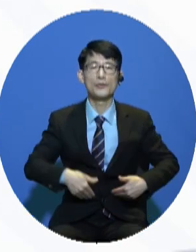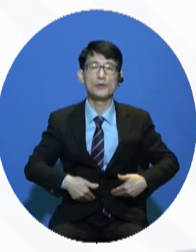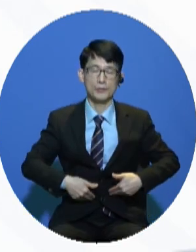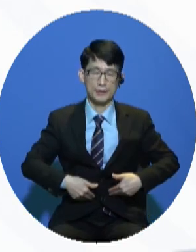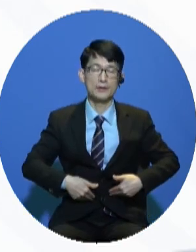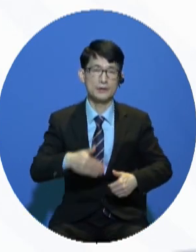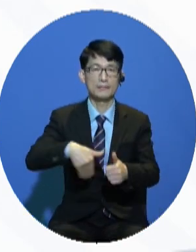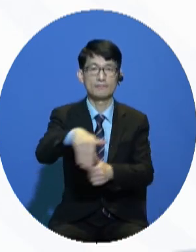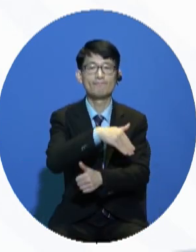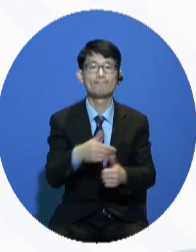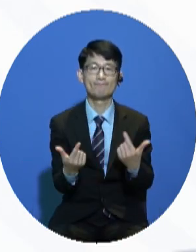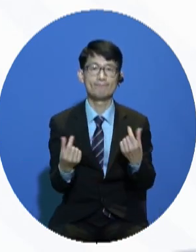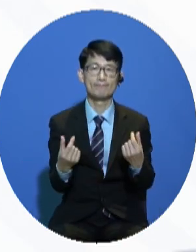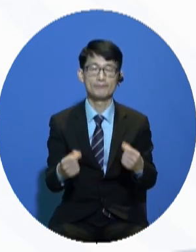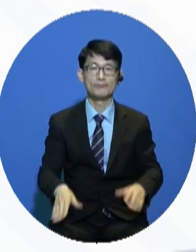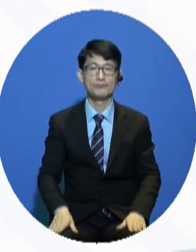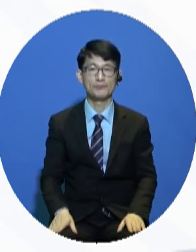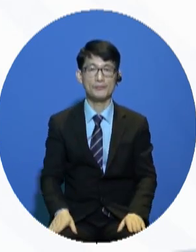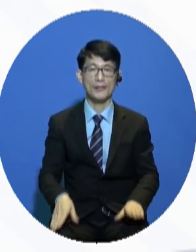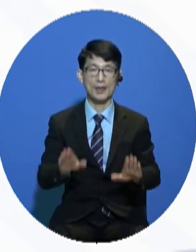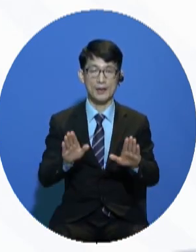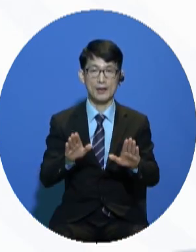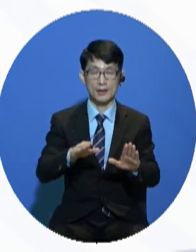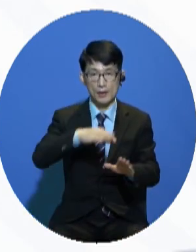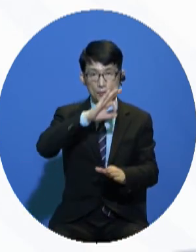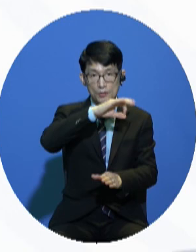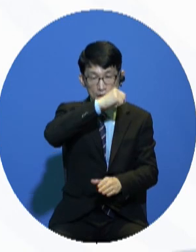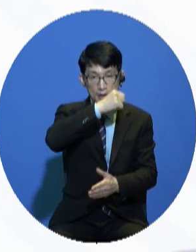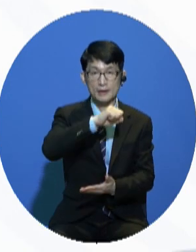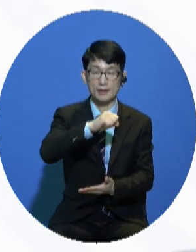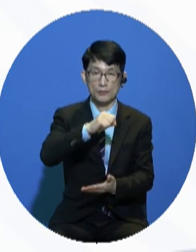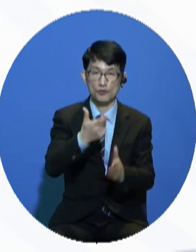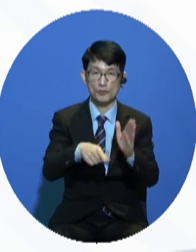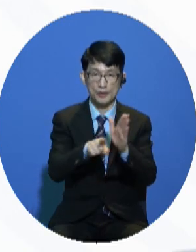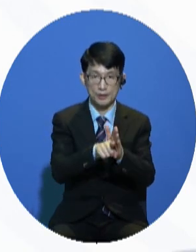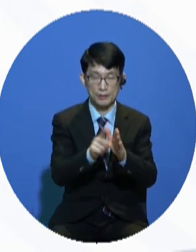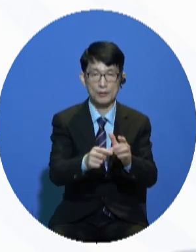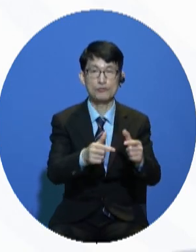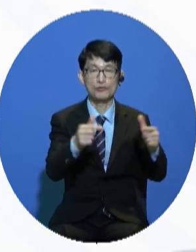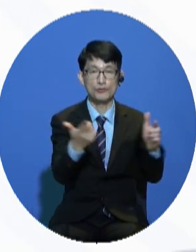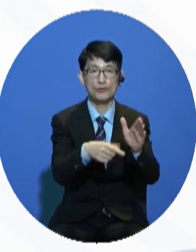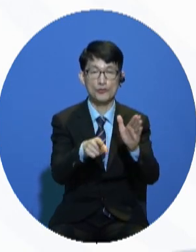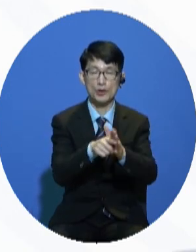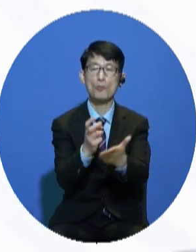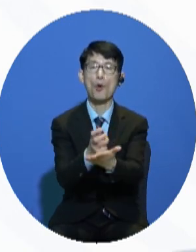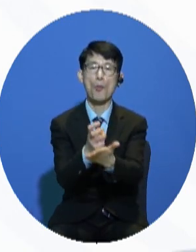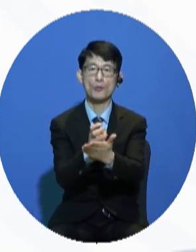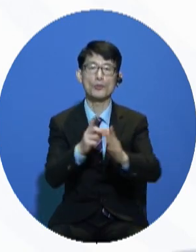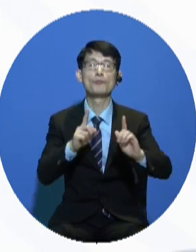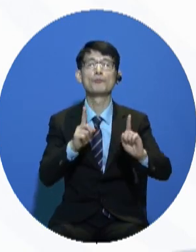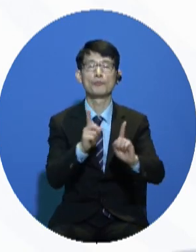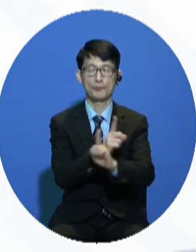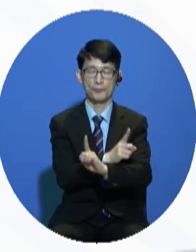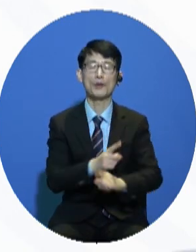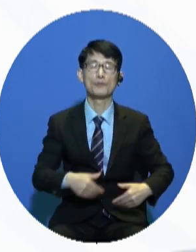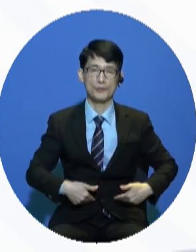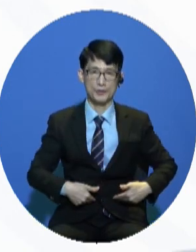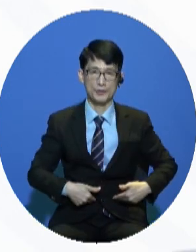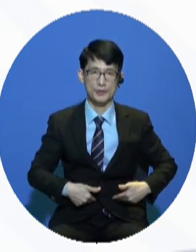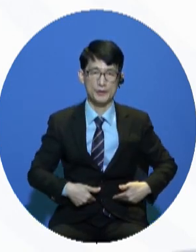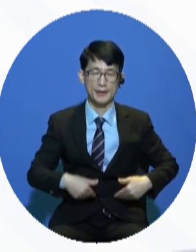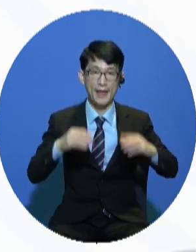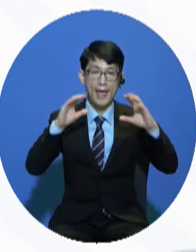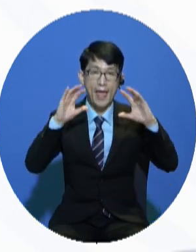그래서 이것을 현실화하기 위해서는 별도의 재원 확보 방안을 마련하거나 관련 법률 재개정이 불가피하다고 생각합니다. 그래서 유아교육